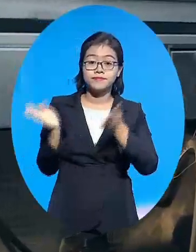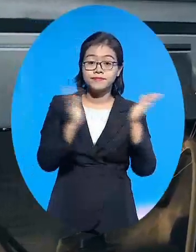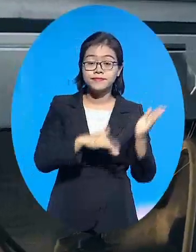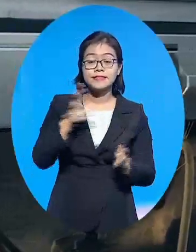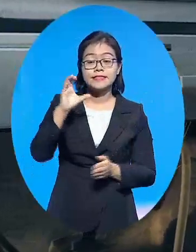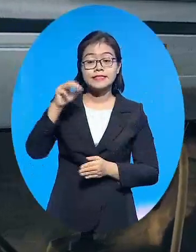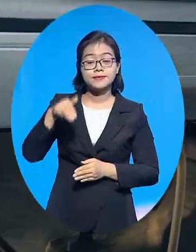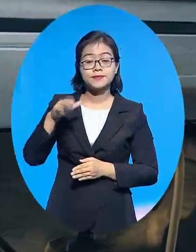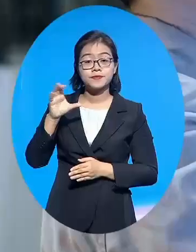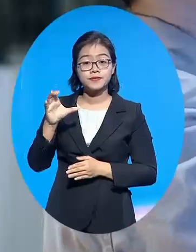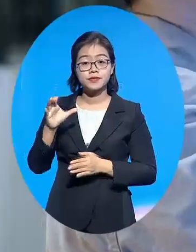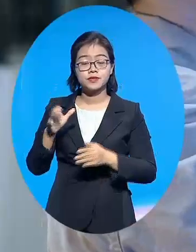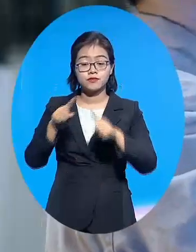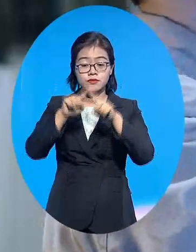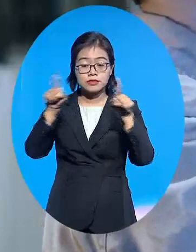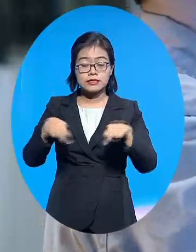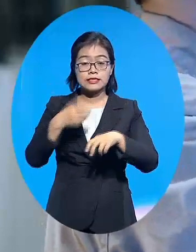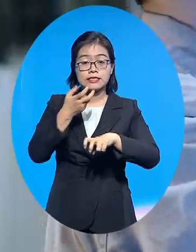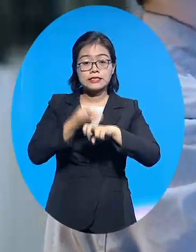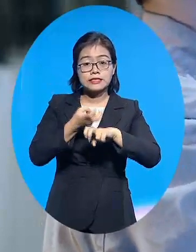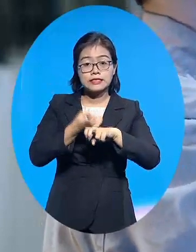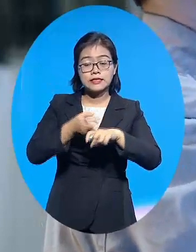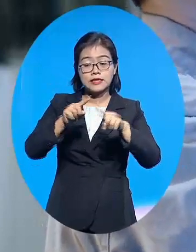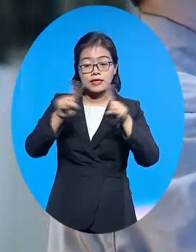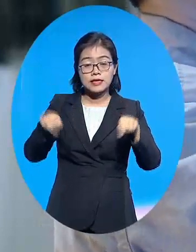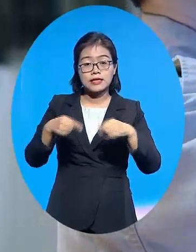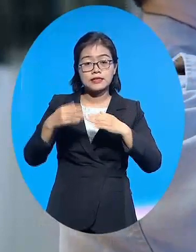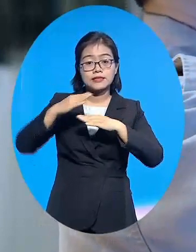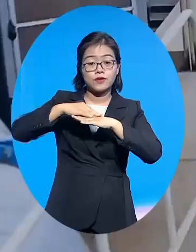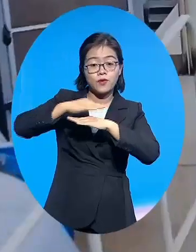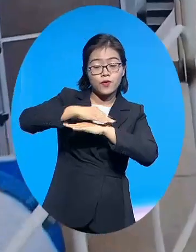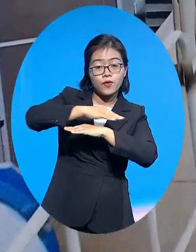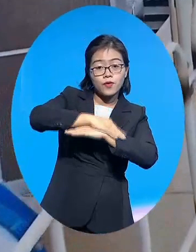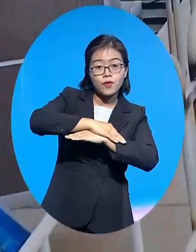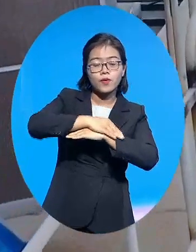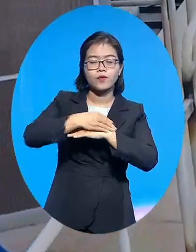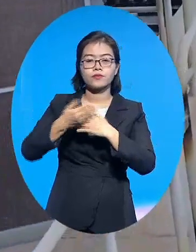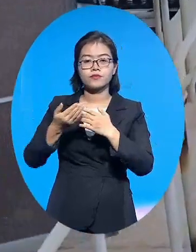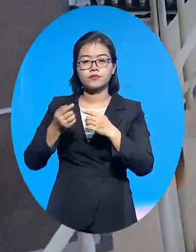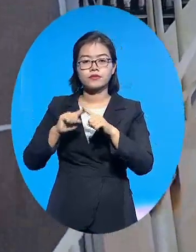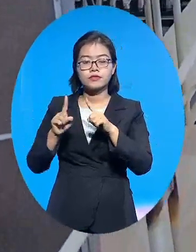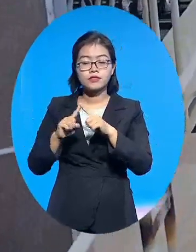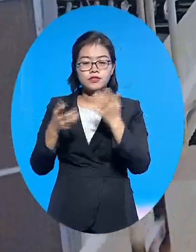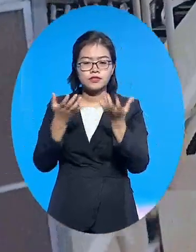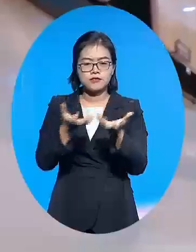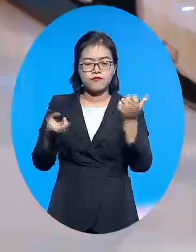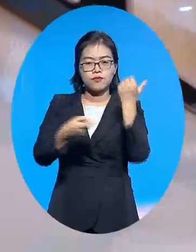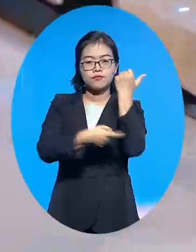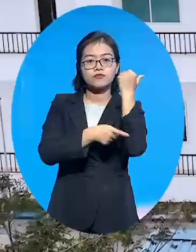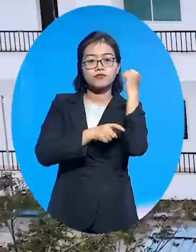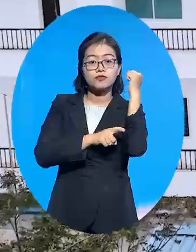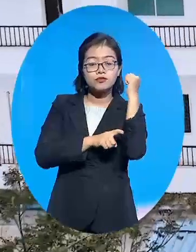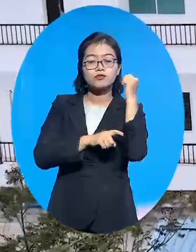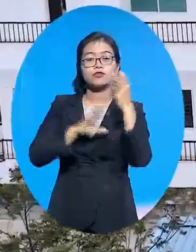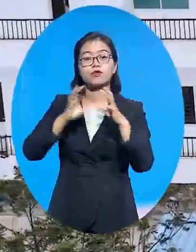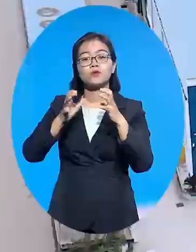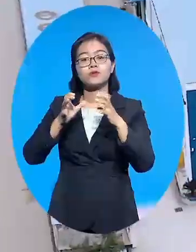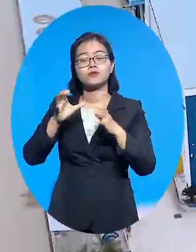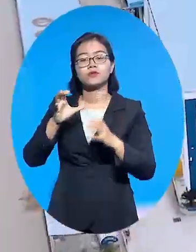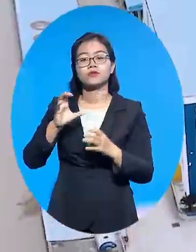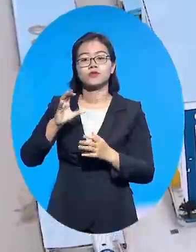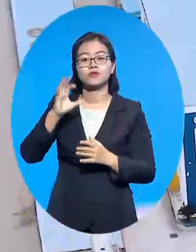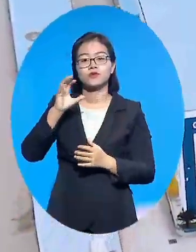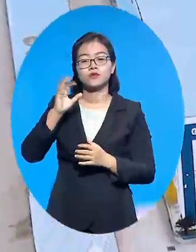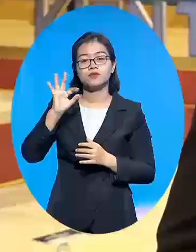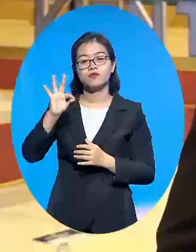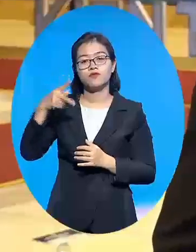cao cấp CMC Galaxy của công ty cổ phần CMC và sản phẩm nhựa thuộc thương hiệu gia dụng cao cấp indochi của công ty cổ phần tân